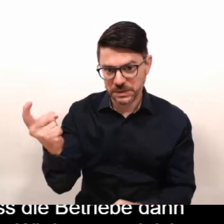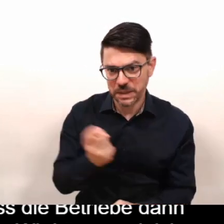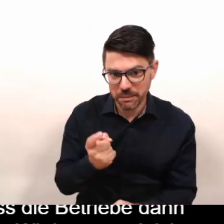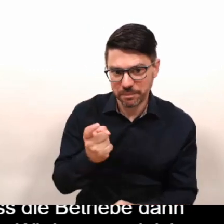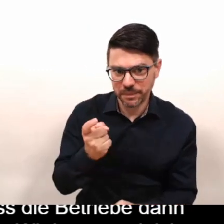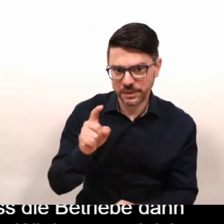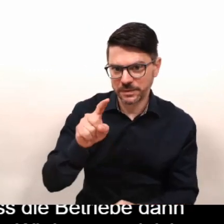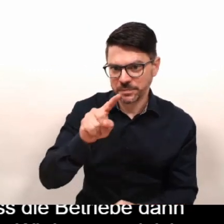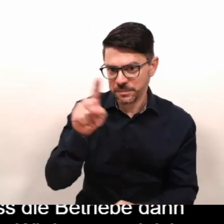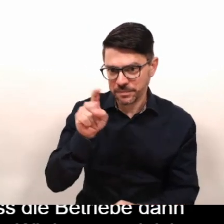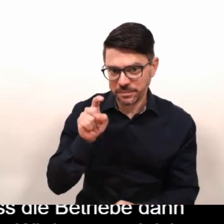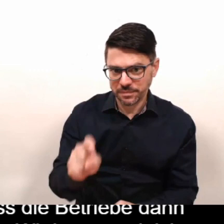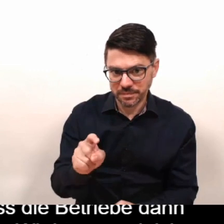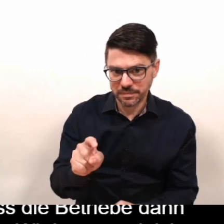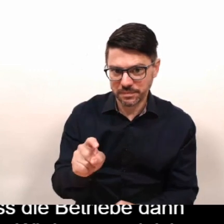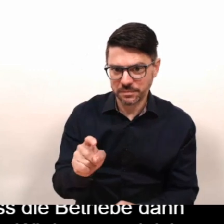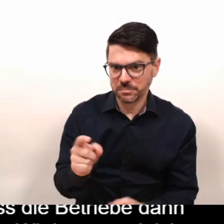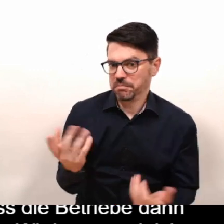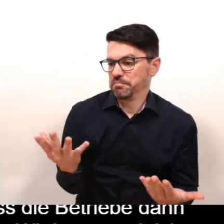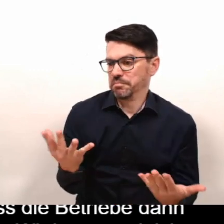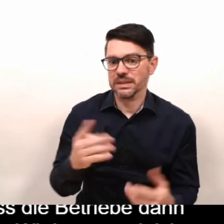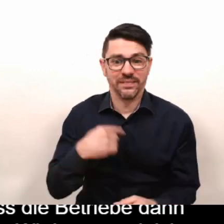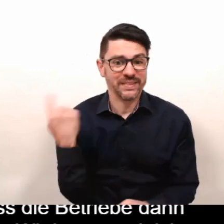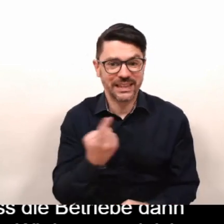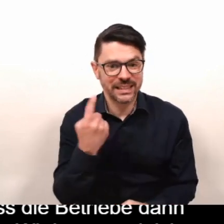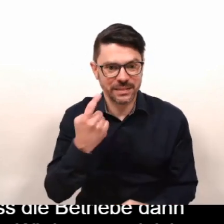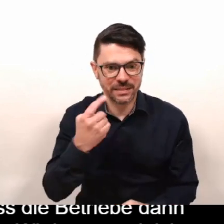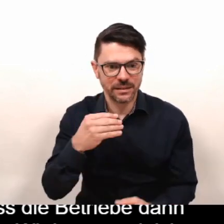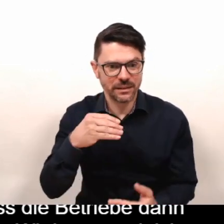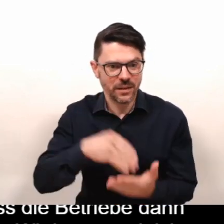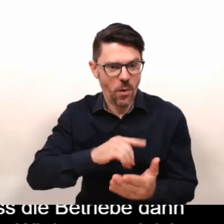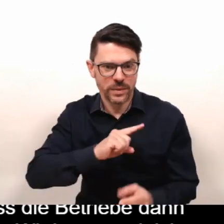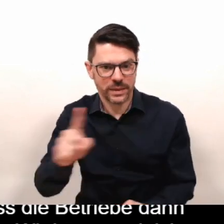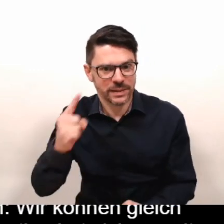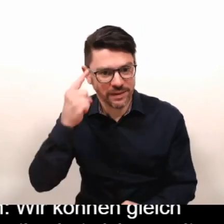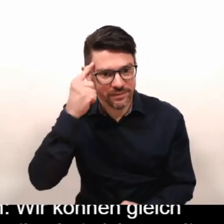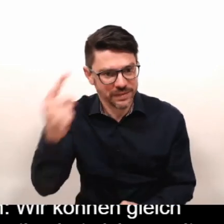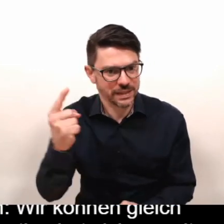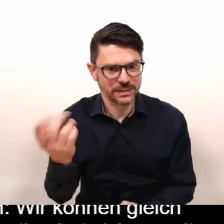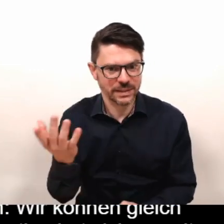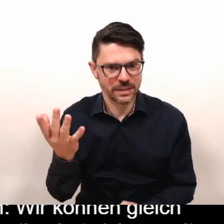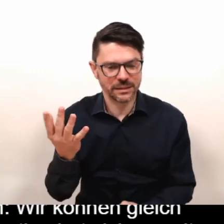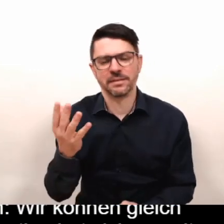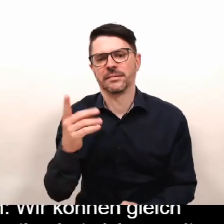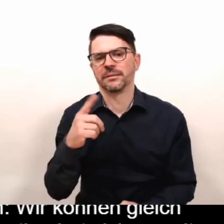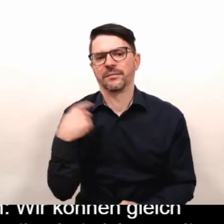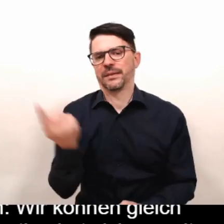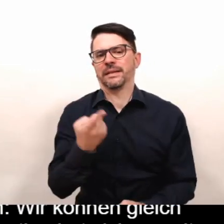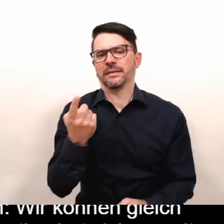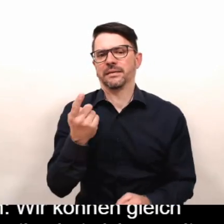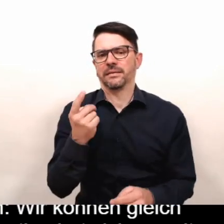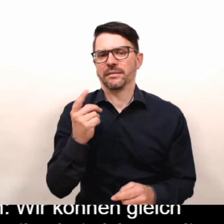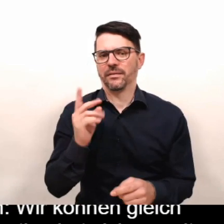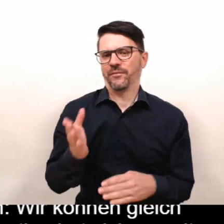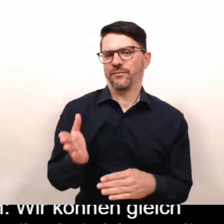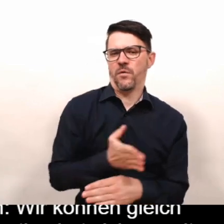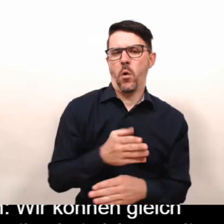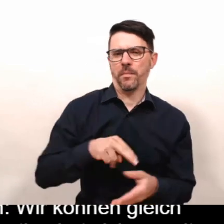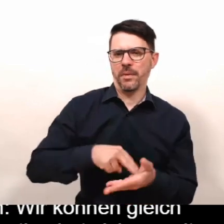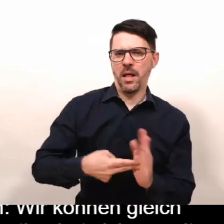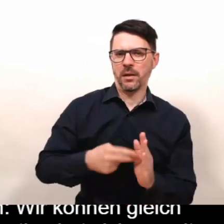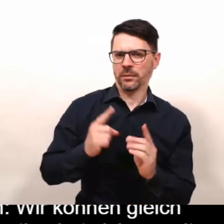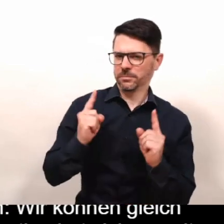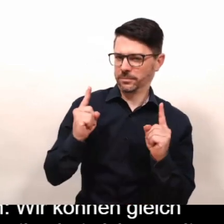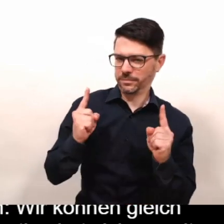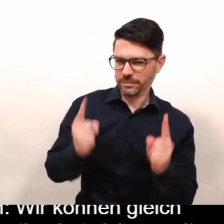Euro Umsatz. Und das hochgerechnet über ein, zwei Monate, dann sind das Milliardenbeträge, die wir in einer solchen Branche